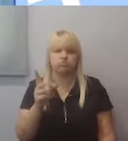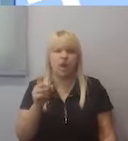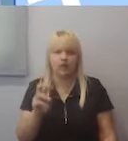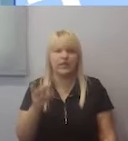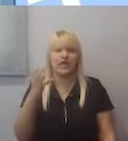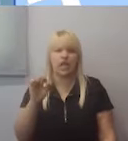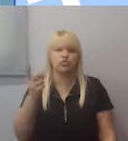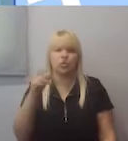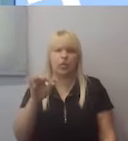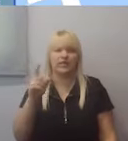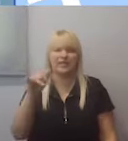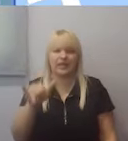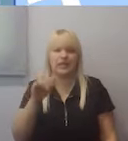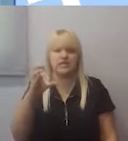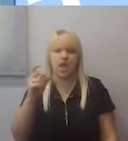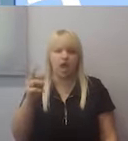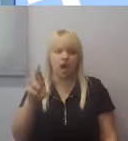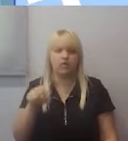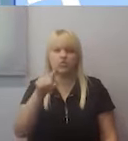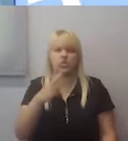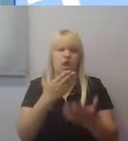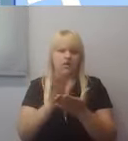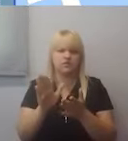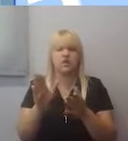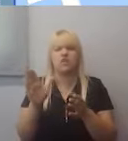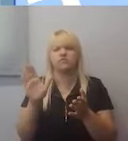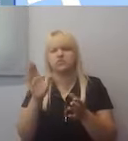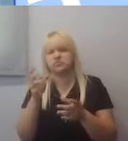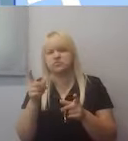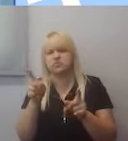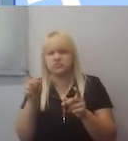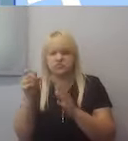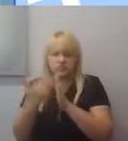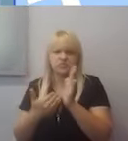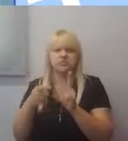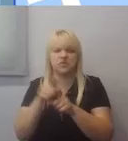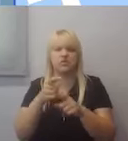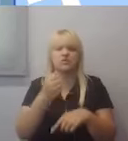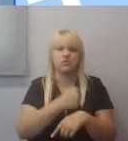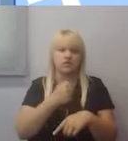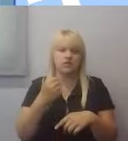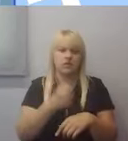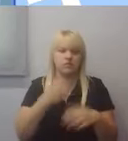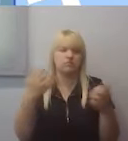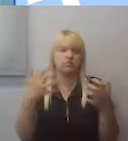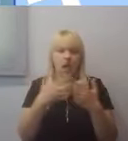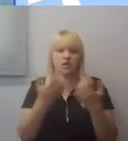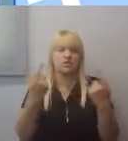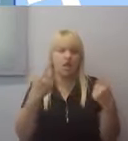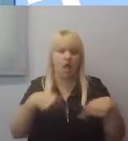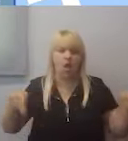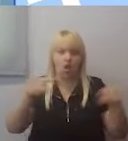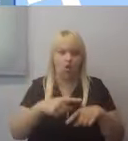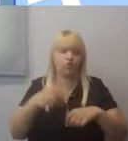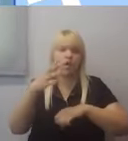liels tur ir arī savs iekšējais nošķīrums tātad tas kurš kaujas laukā uzliek žņaugu kolēģim vēl nav glābējs